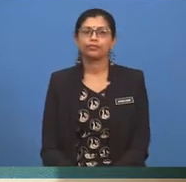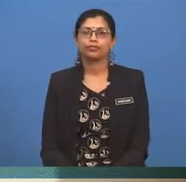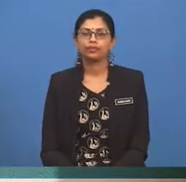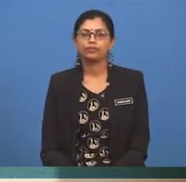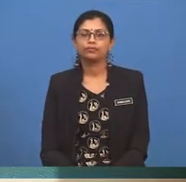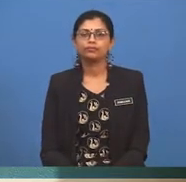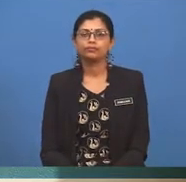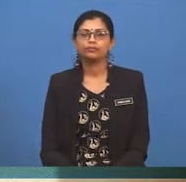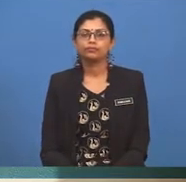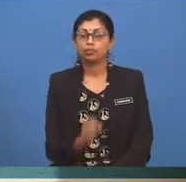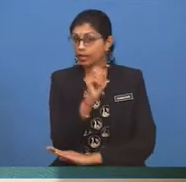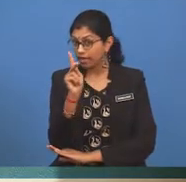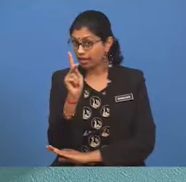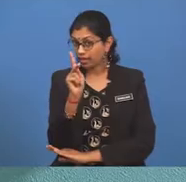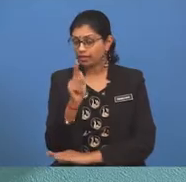dibuat. Okey?